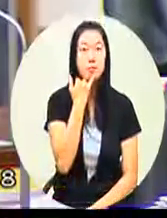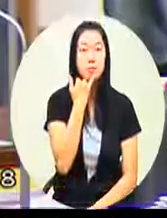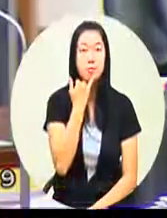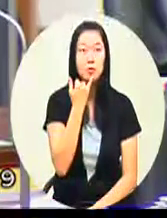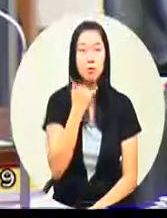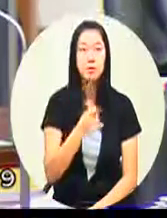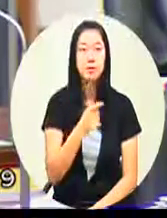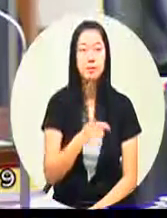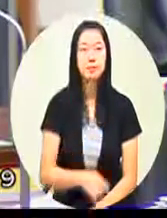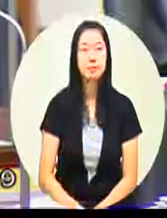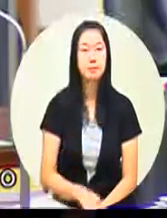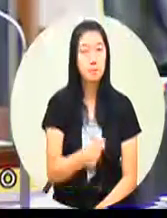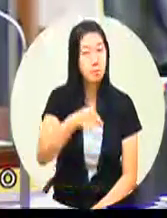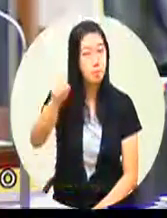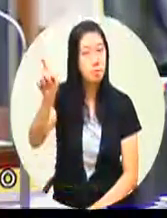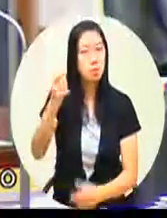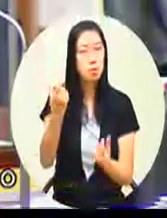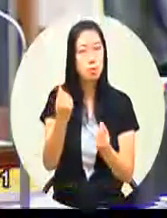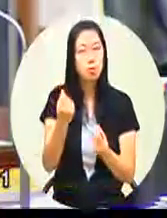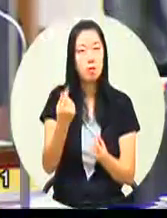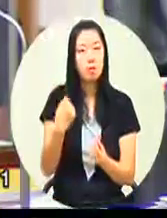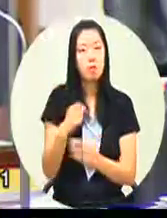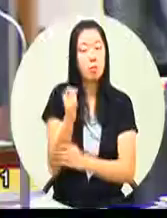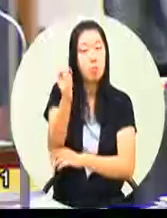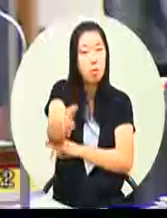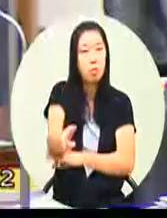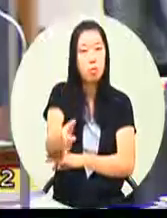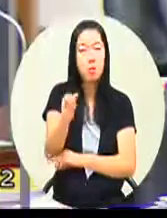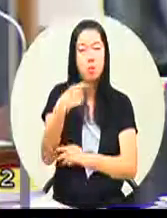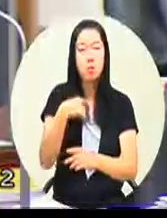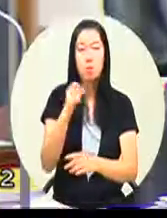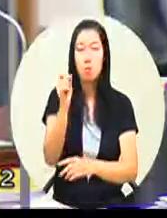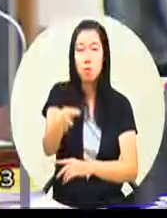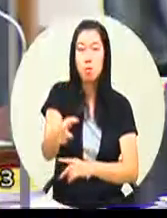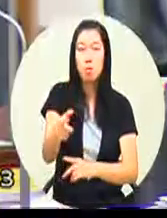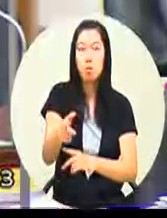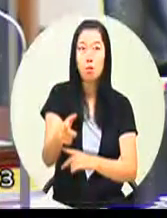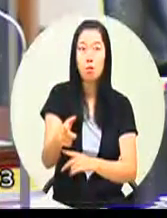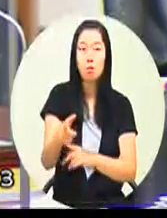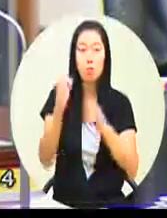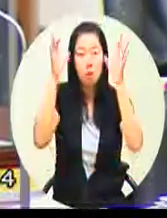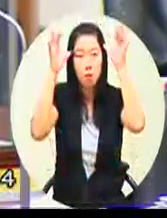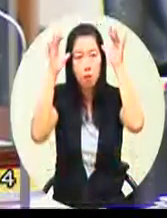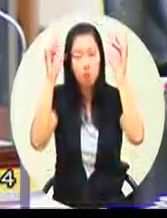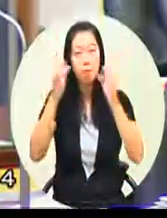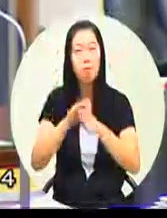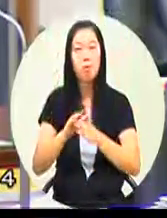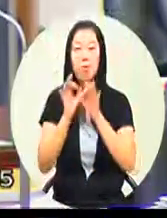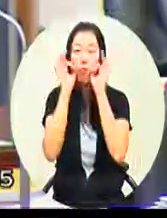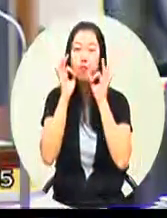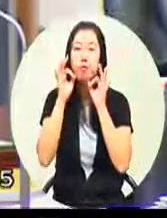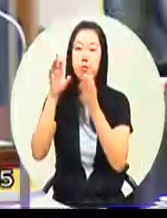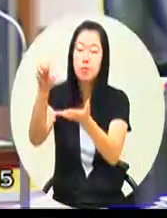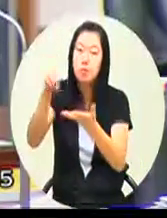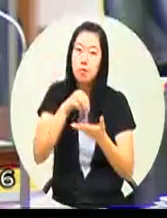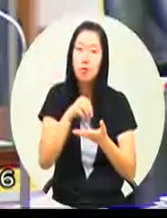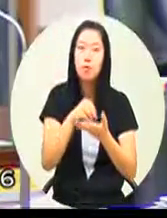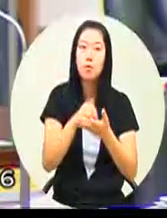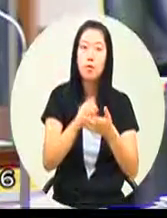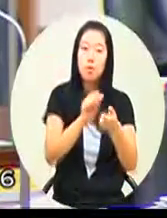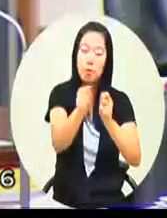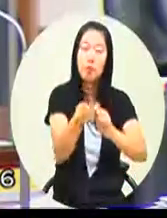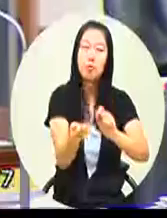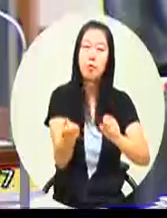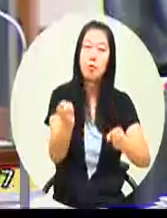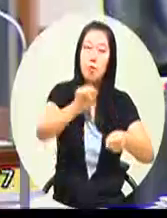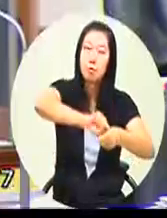要去我们购买的话，购买这些犬猫的话，我们应该要加税加多少，